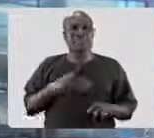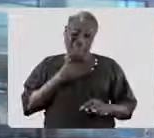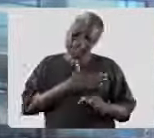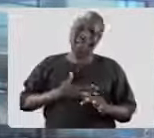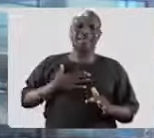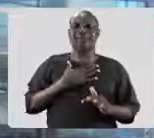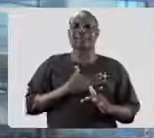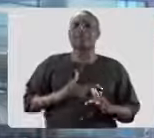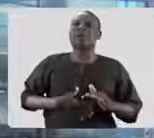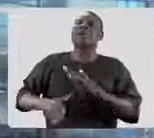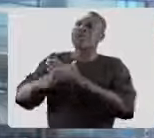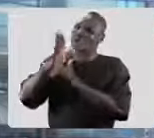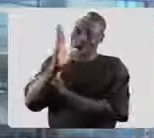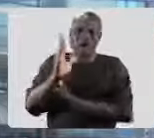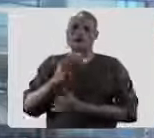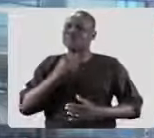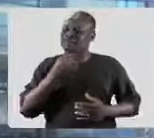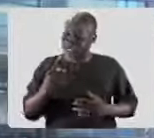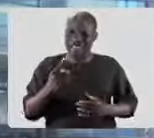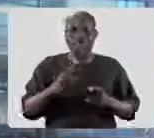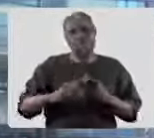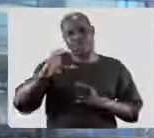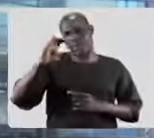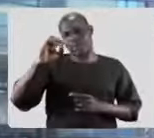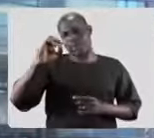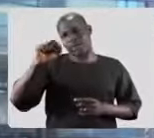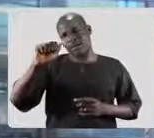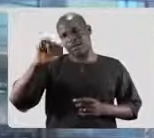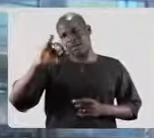Enti, Onyankopon ekan ede chile ken se.